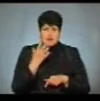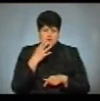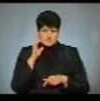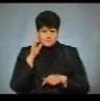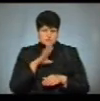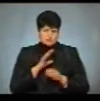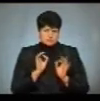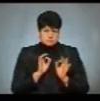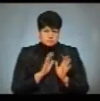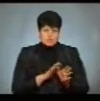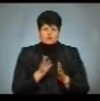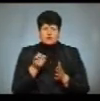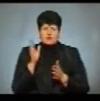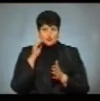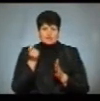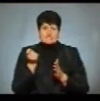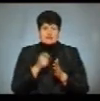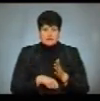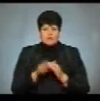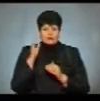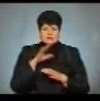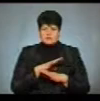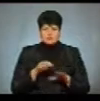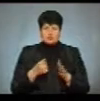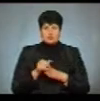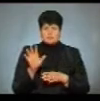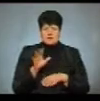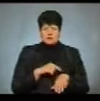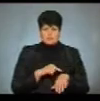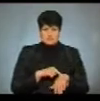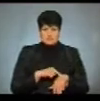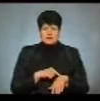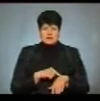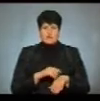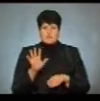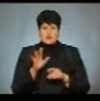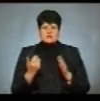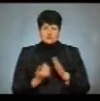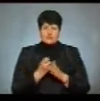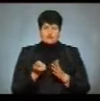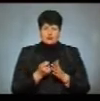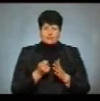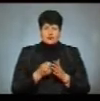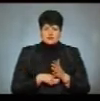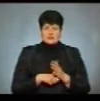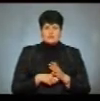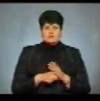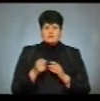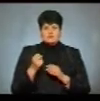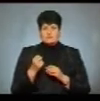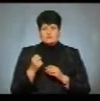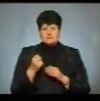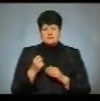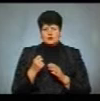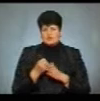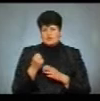добре. Тоді воду закривали, взагалі вода не текла, аж до 5 години. В 5 знову вмикали гарячу воду і до 12, до 11. Тепер та